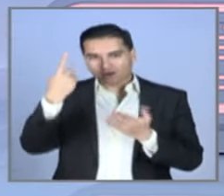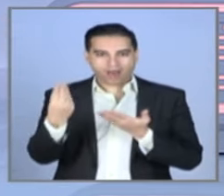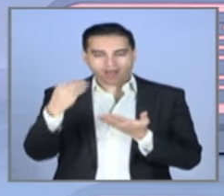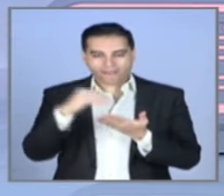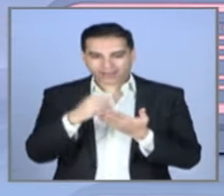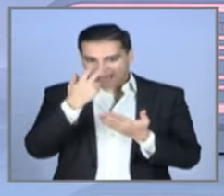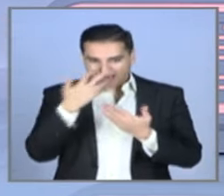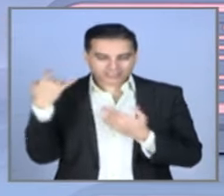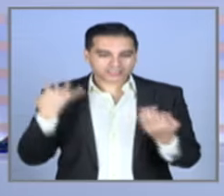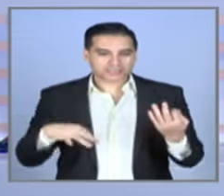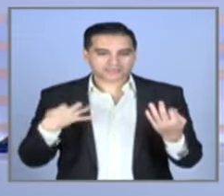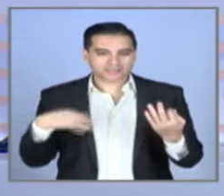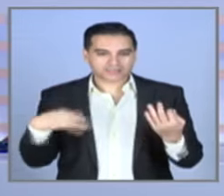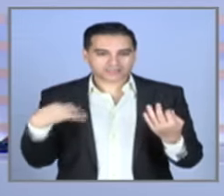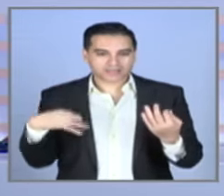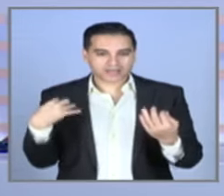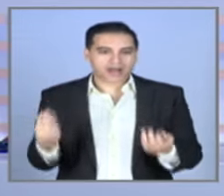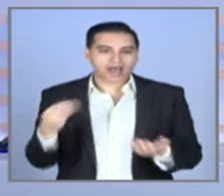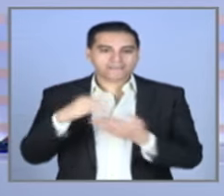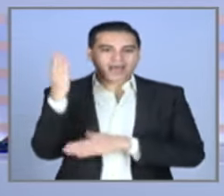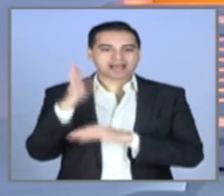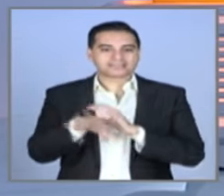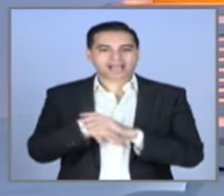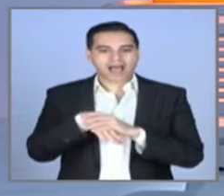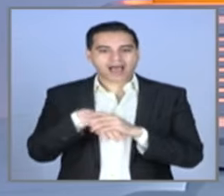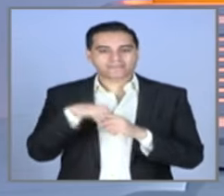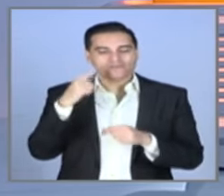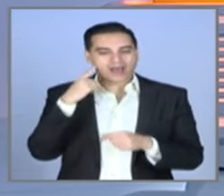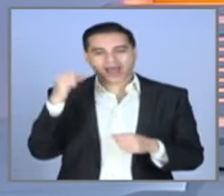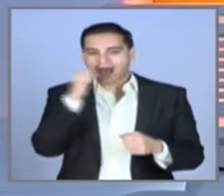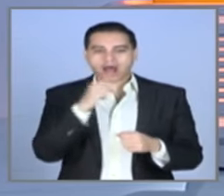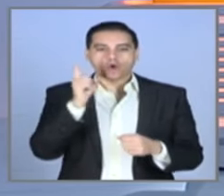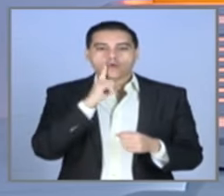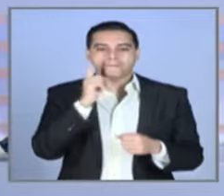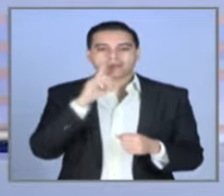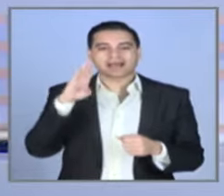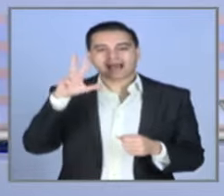ان الجيتار يبقى ليه دور رئيسي في الحان اغاني و su la